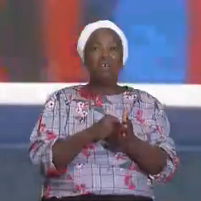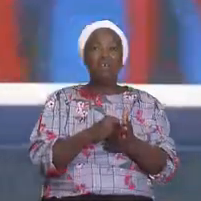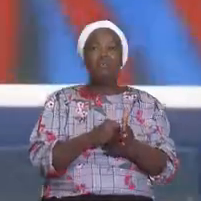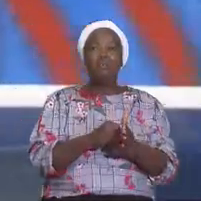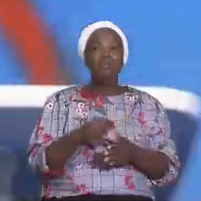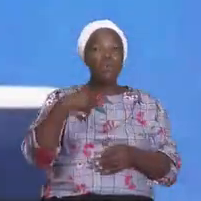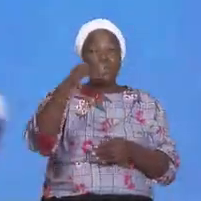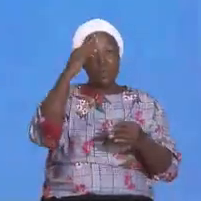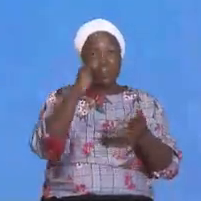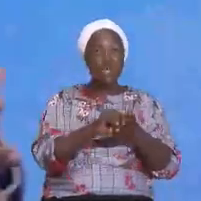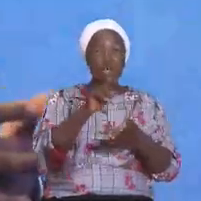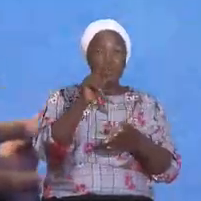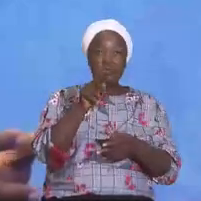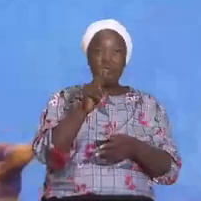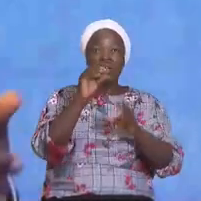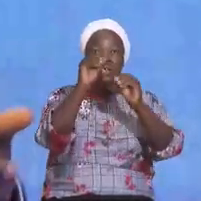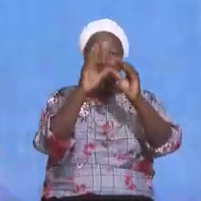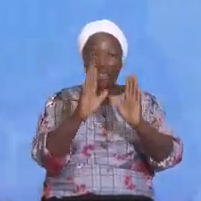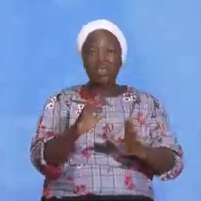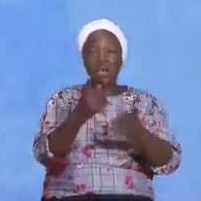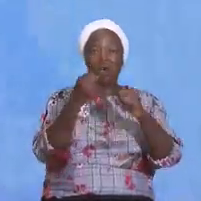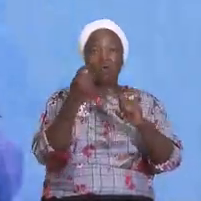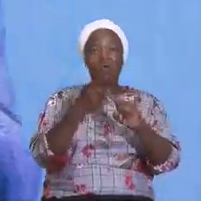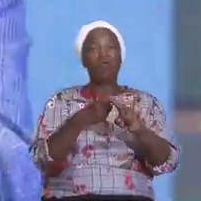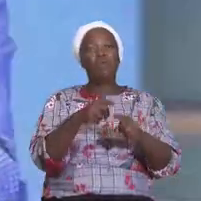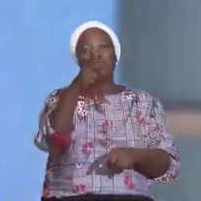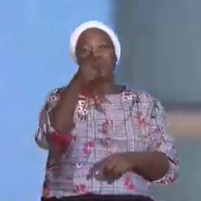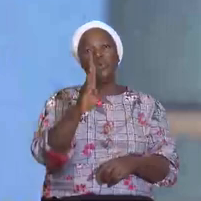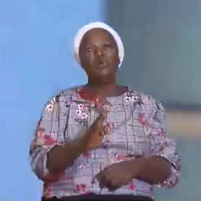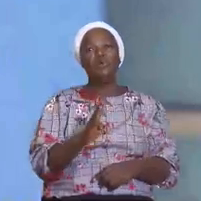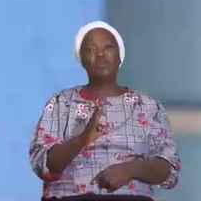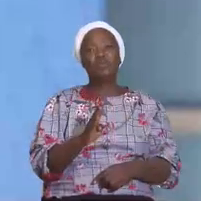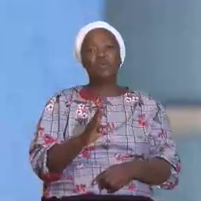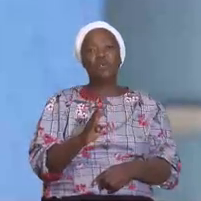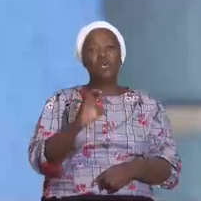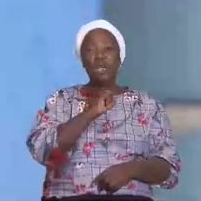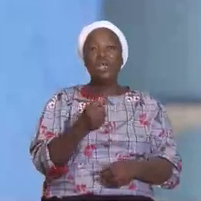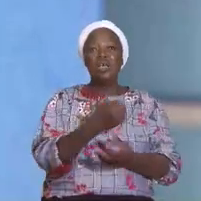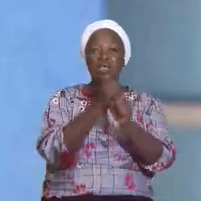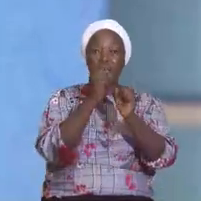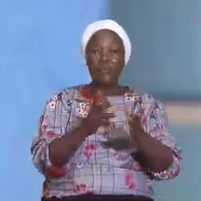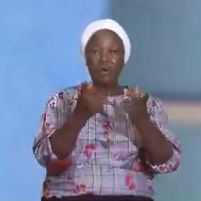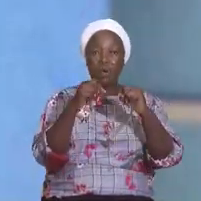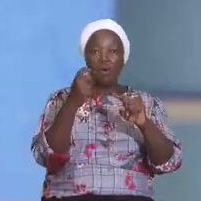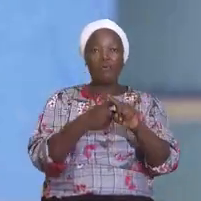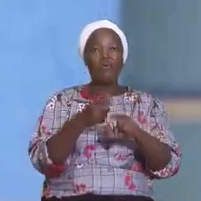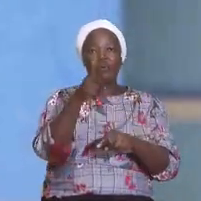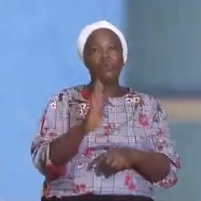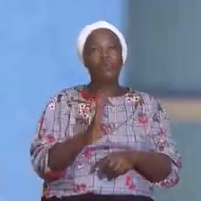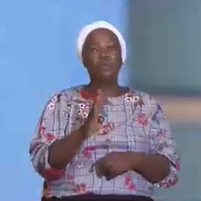fais, personne ne peut le faire. Rabbi, nous savons que tu es un docteur, un enseignant venu de